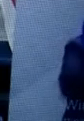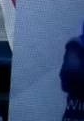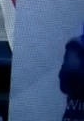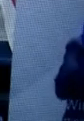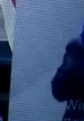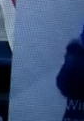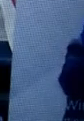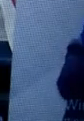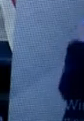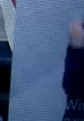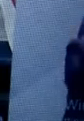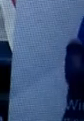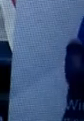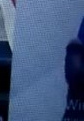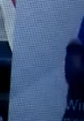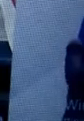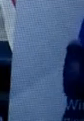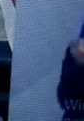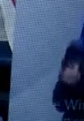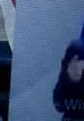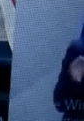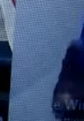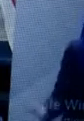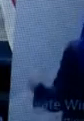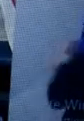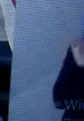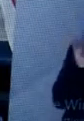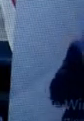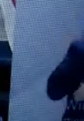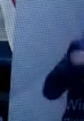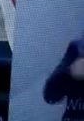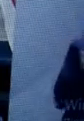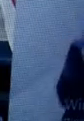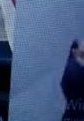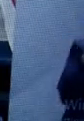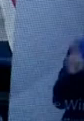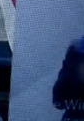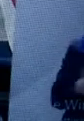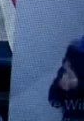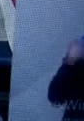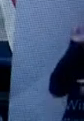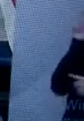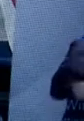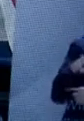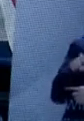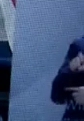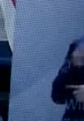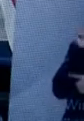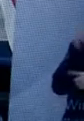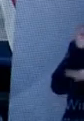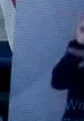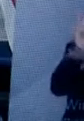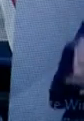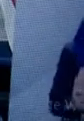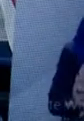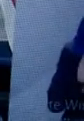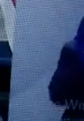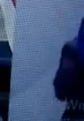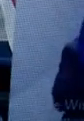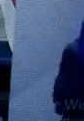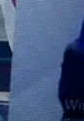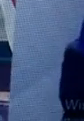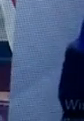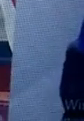kita. Apa yang penting ialah kita semua mestilah bersedia untuk membudayakan kebiasaan baru